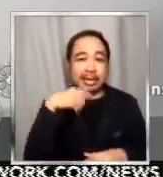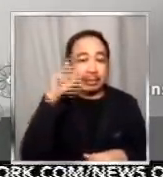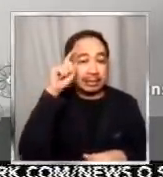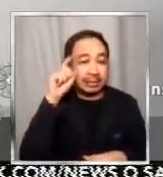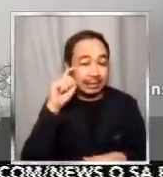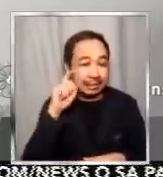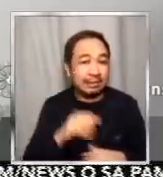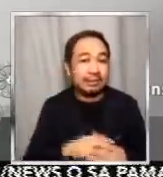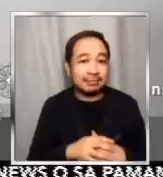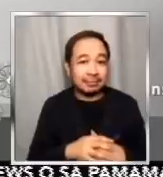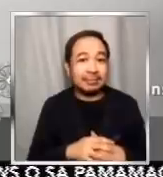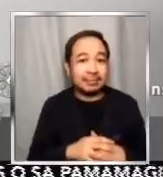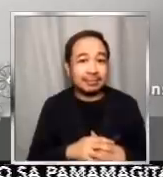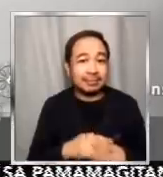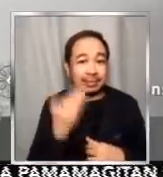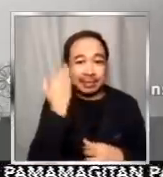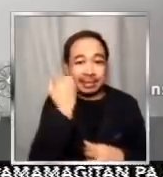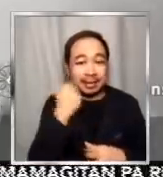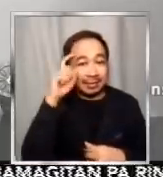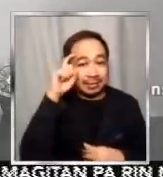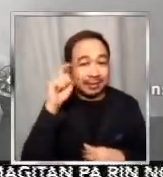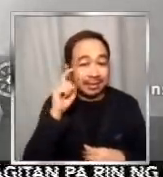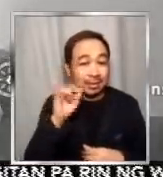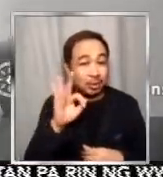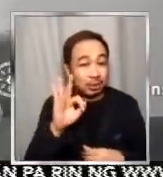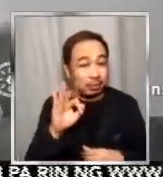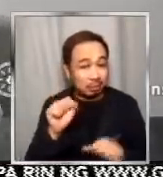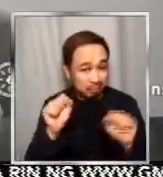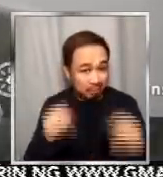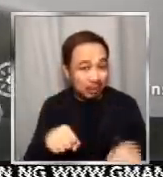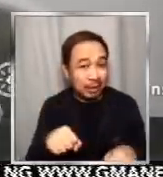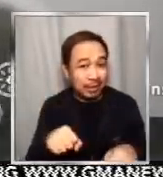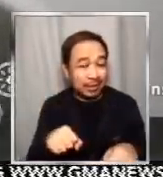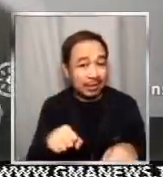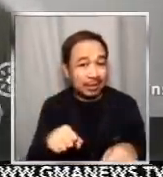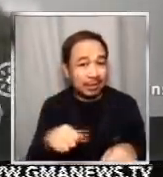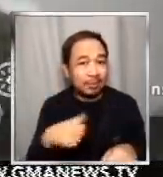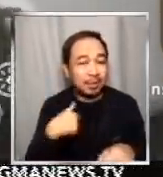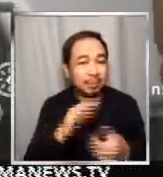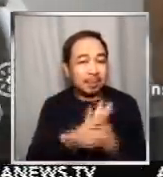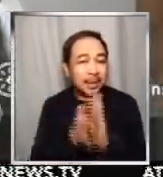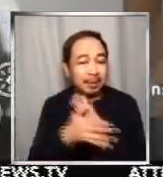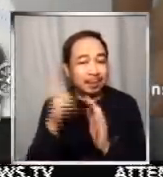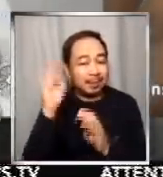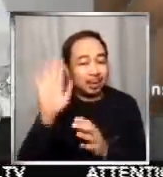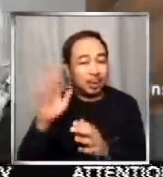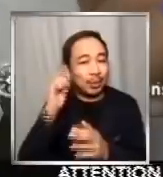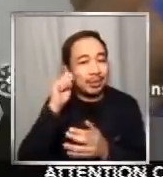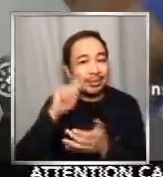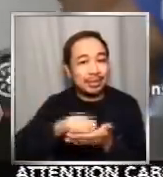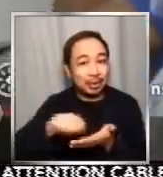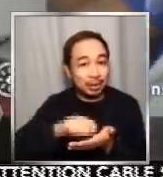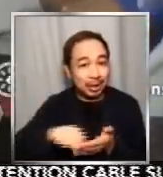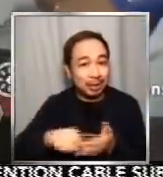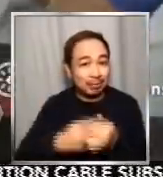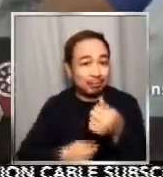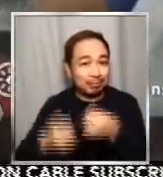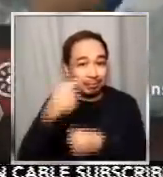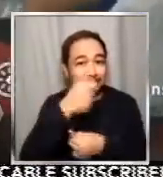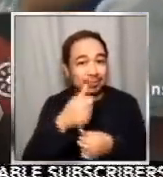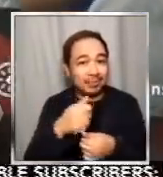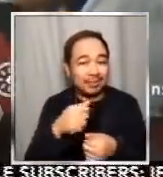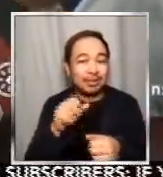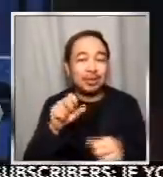Undersex. Kaya kung pwede po, gawin mo na akong secretary para hindi na undersex.